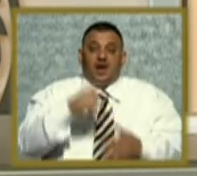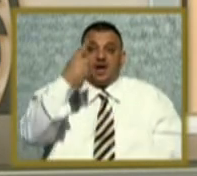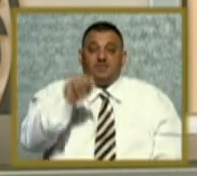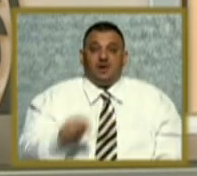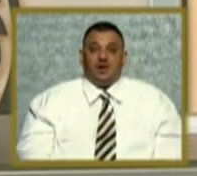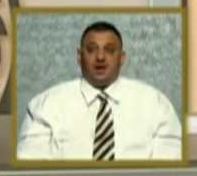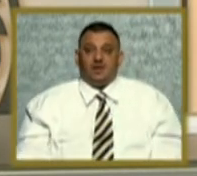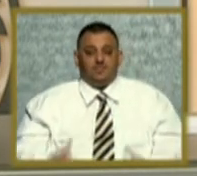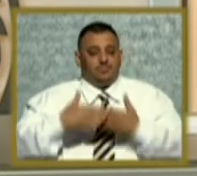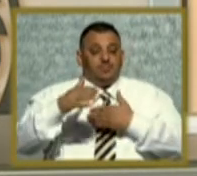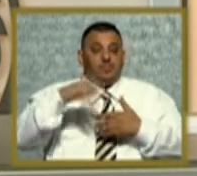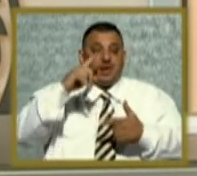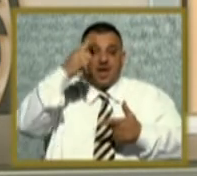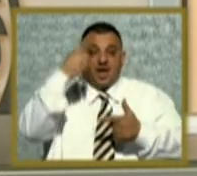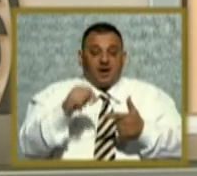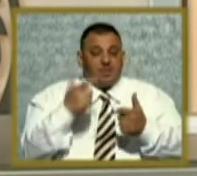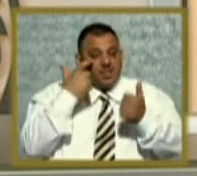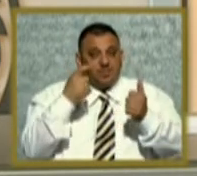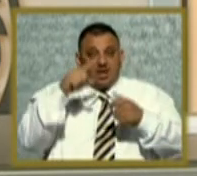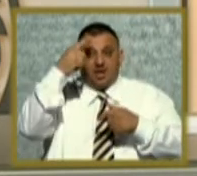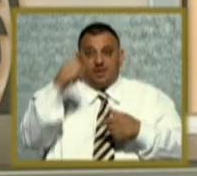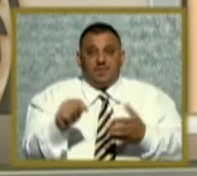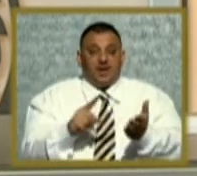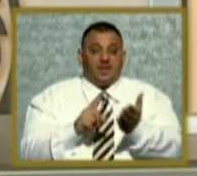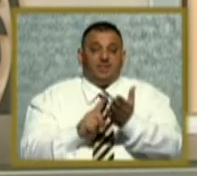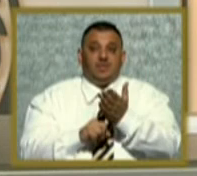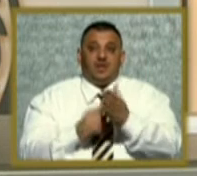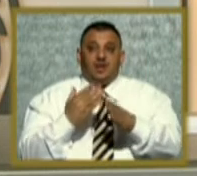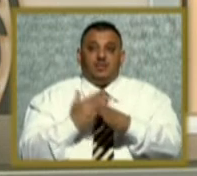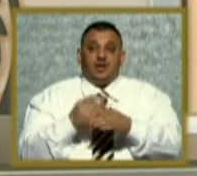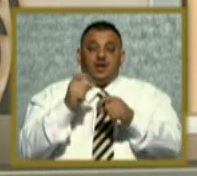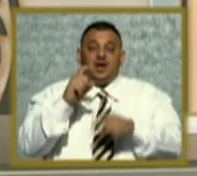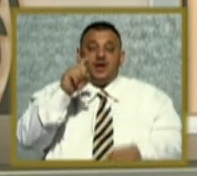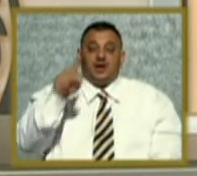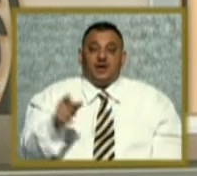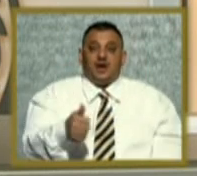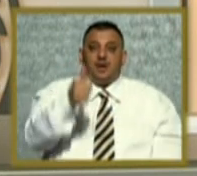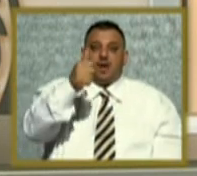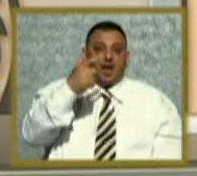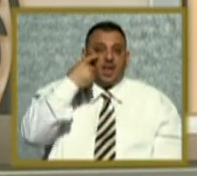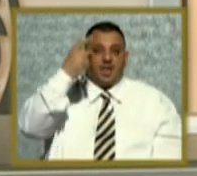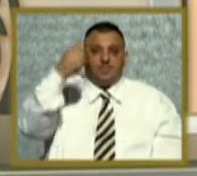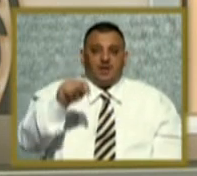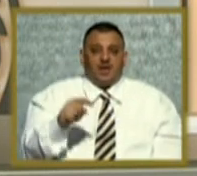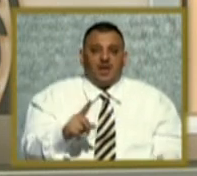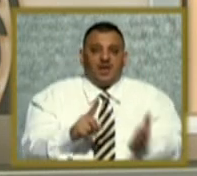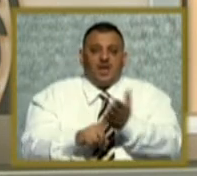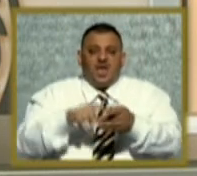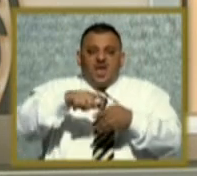فيك، أيضا ابتعدوا عنه، ما ينبغي للمسلم أن يدخل في مثل هذه القضية، لأن هذا نوع من أنواع القمار،